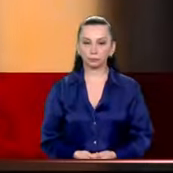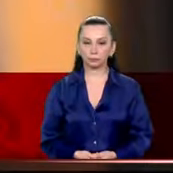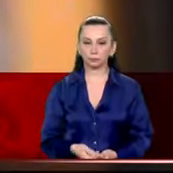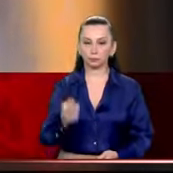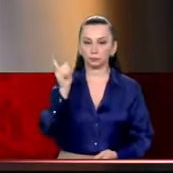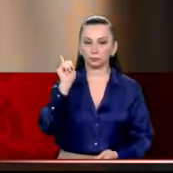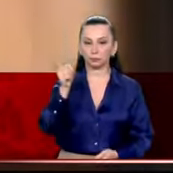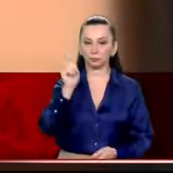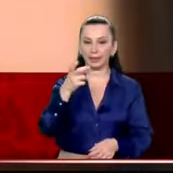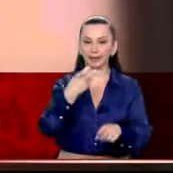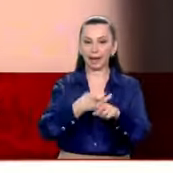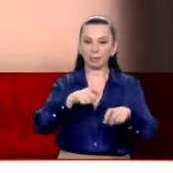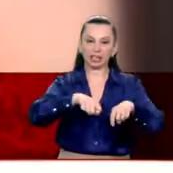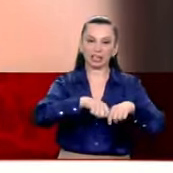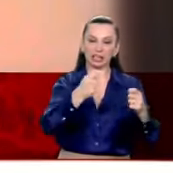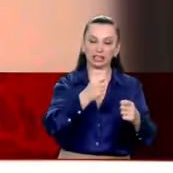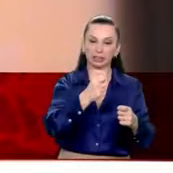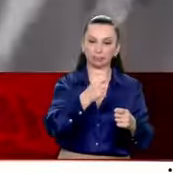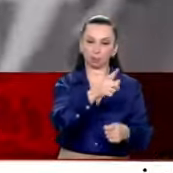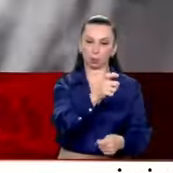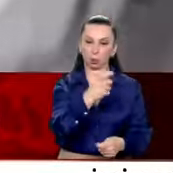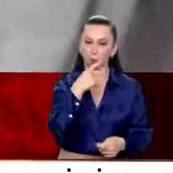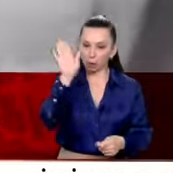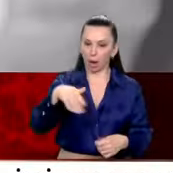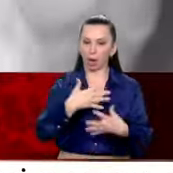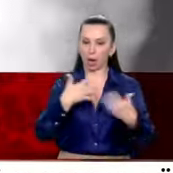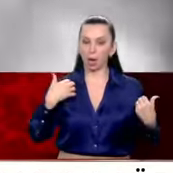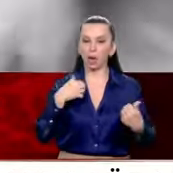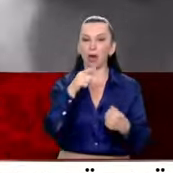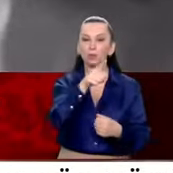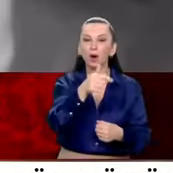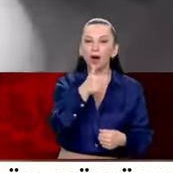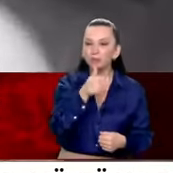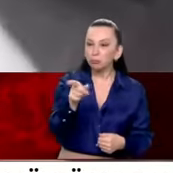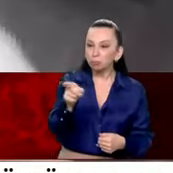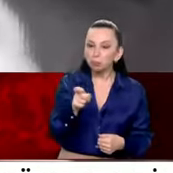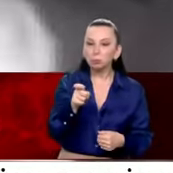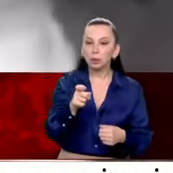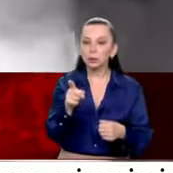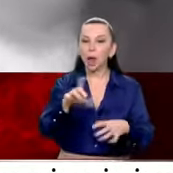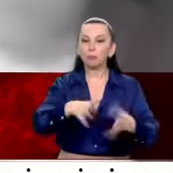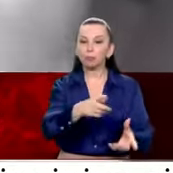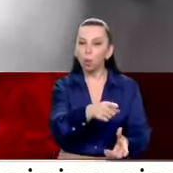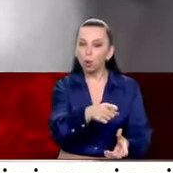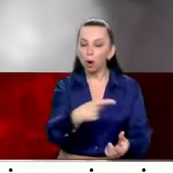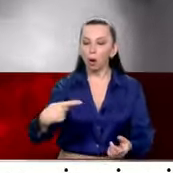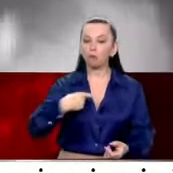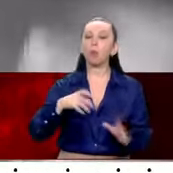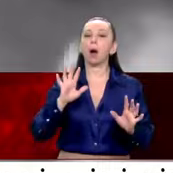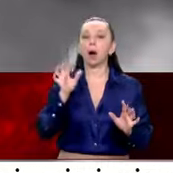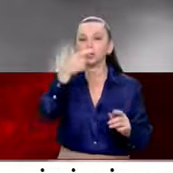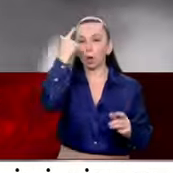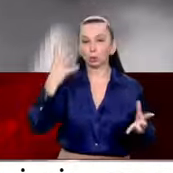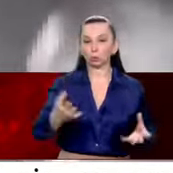Kemiklerini kırdım tetikçilerinizin. Şimdi sıra bende, Hodri Meydan. Tetikçinin silahı tutukluk yapınca vurulmaktan kurtulmuştu. O saldırı